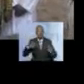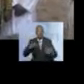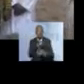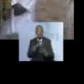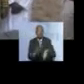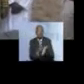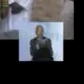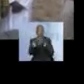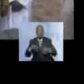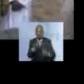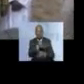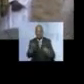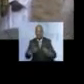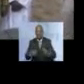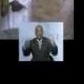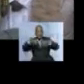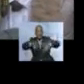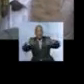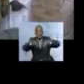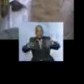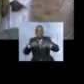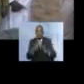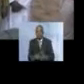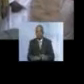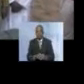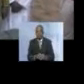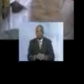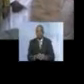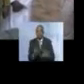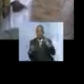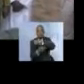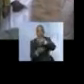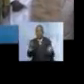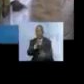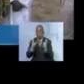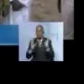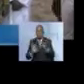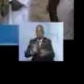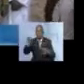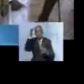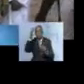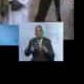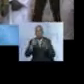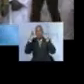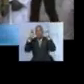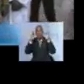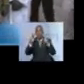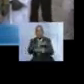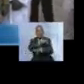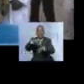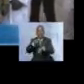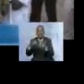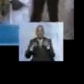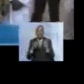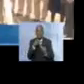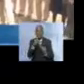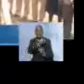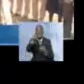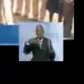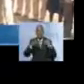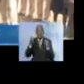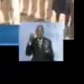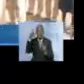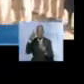Kouyaté Abdoulaye, représentant la ministre de l'Éducation nationale et de l'Enseignement technique, dit avoir prêté une oreille attentive à toutes